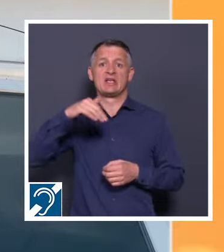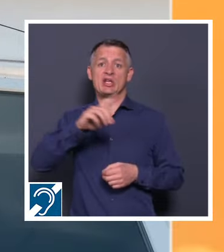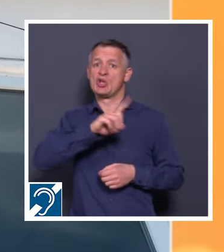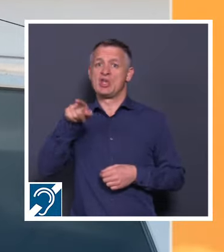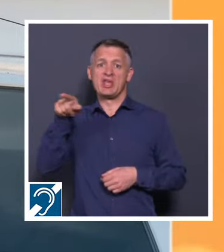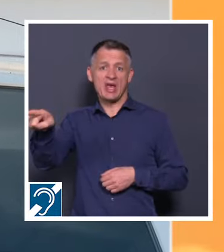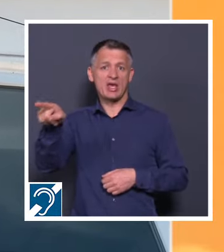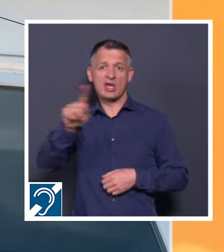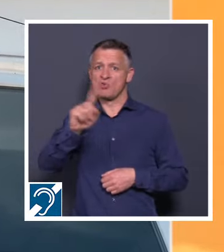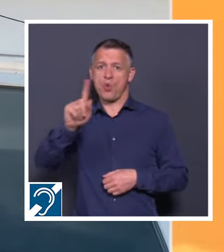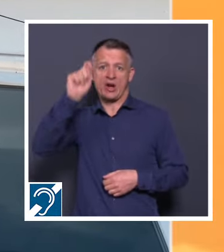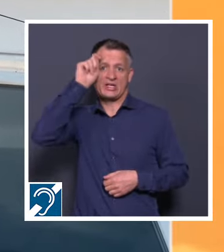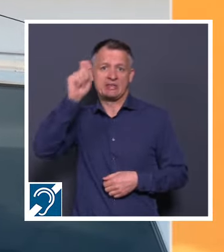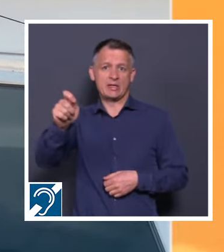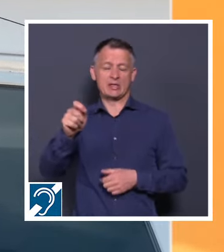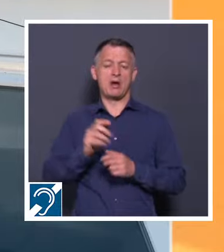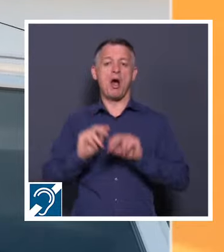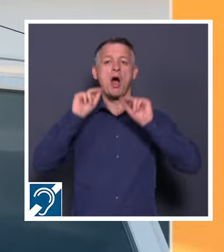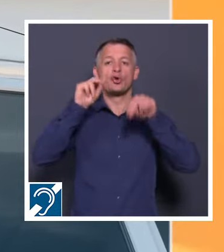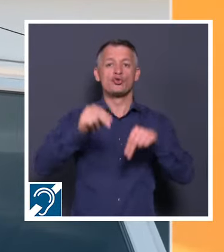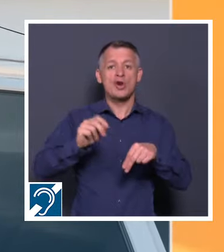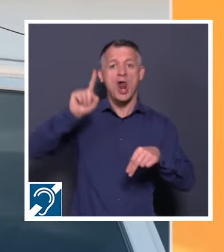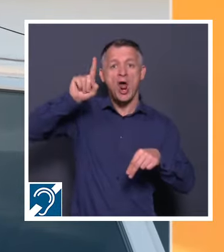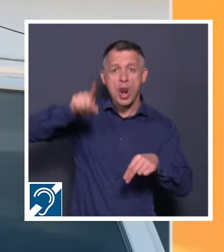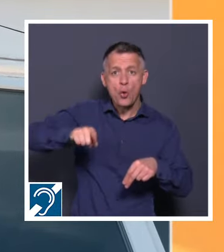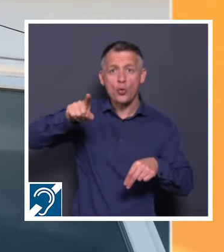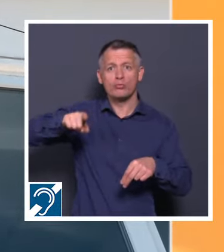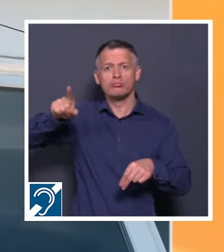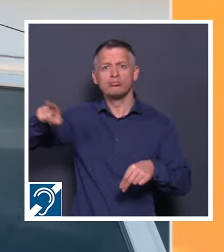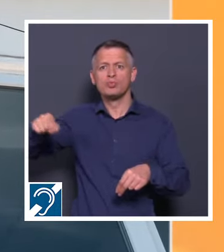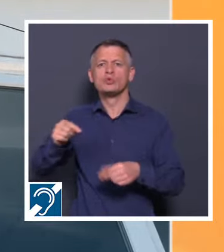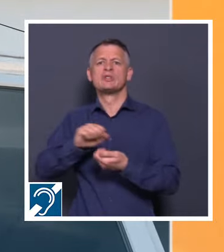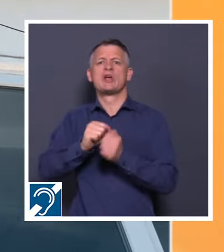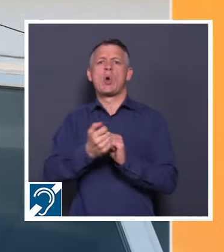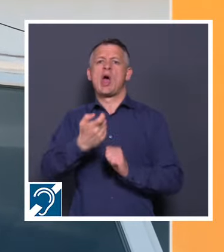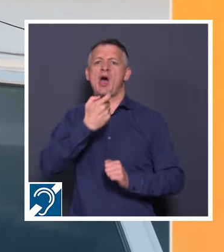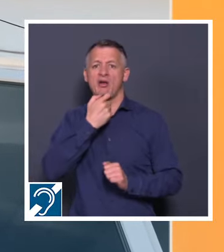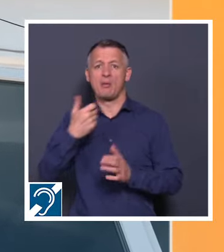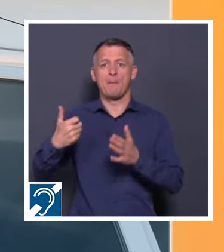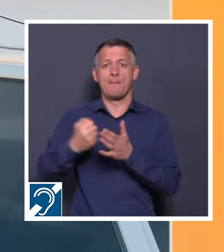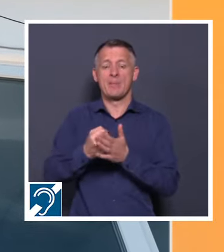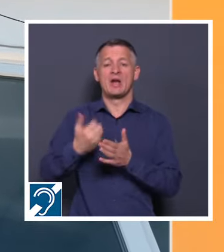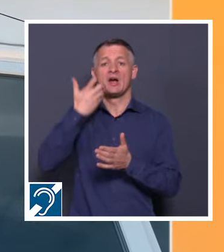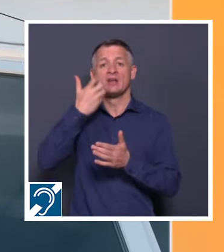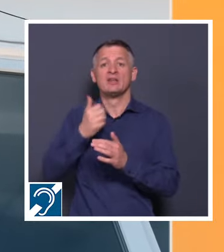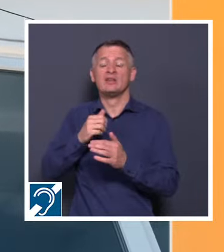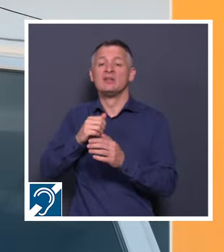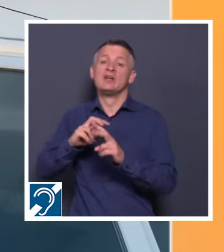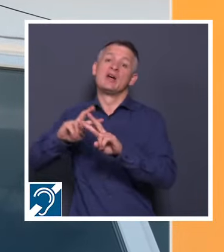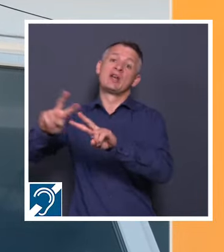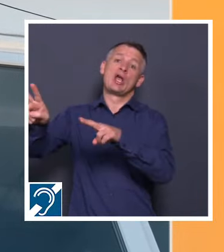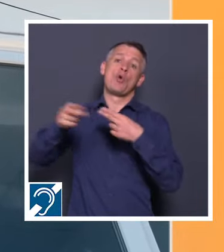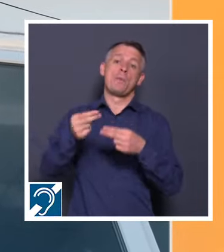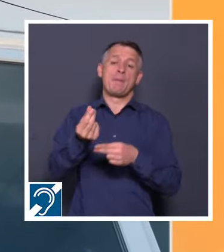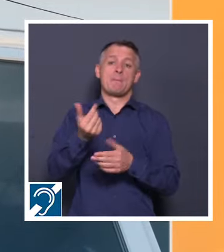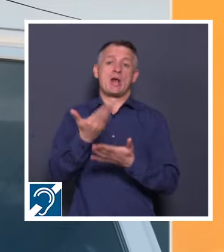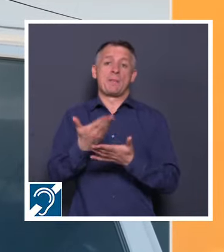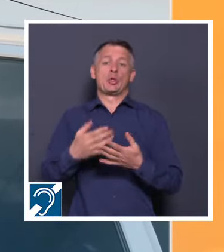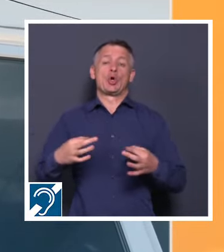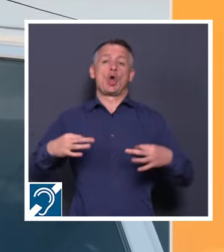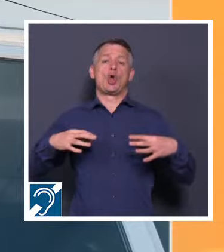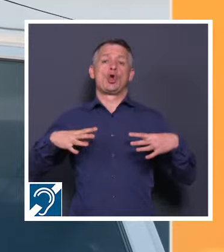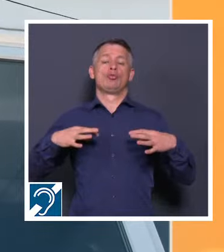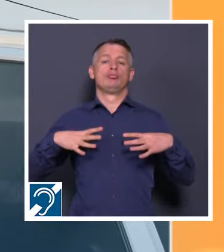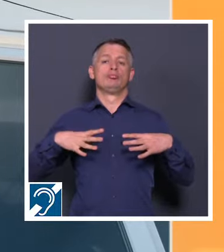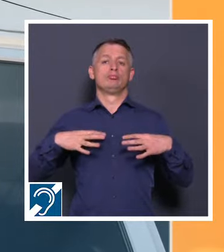respectat niciodată. Se ajunge la luni, poate chiar ani de zile până când recuperăm concediile medicale. Cum se recuperează